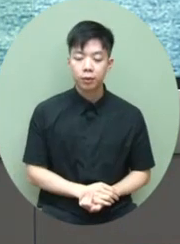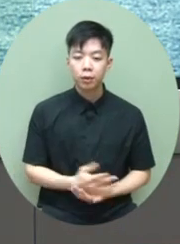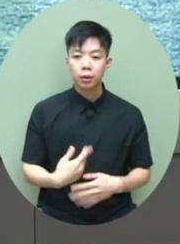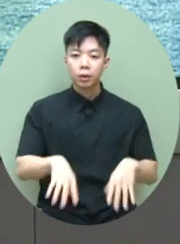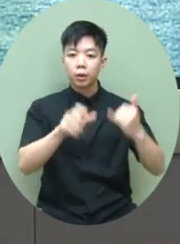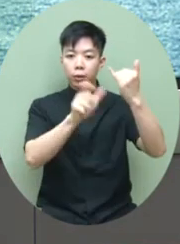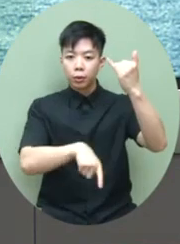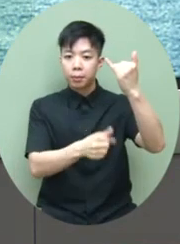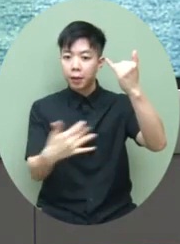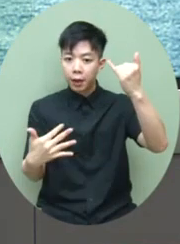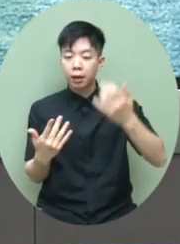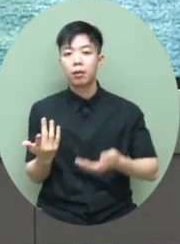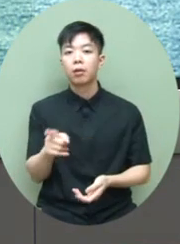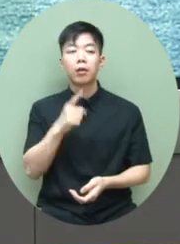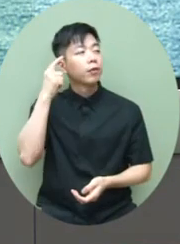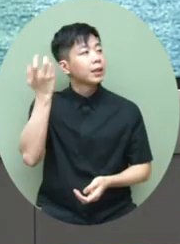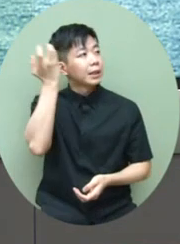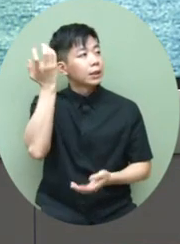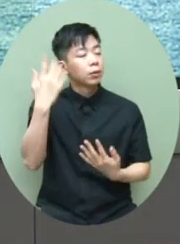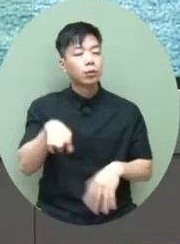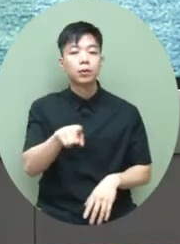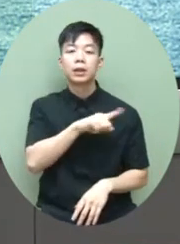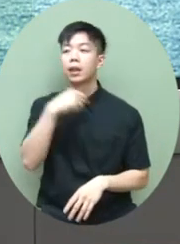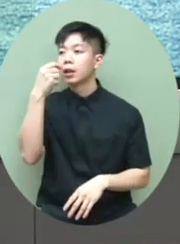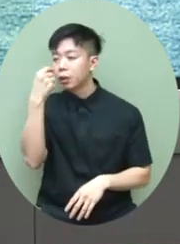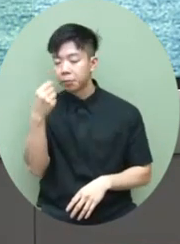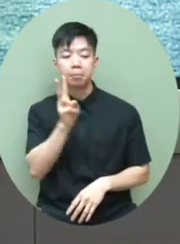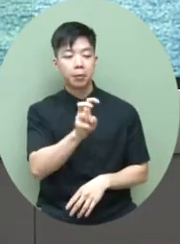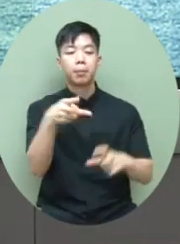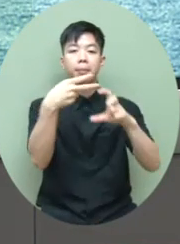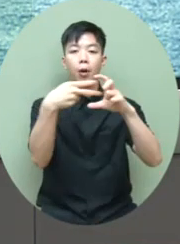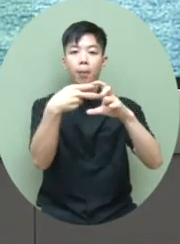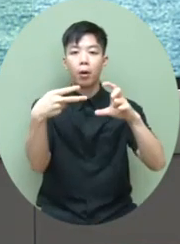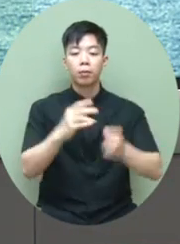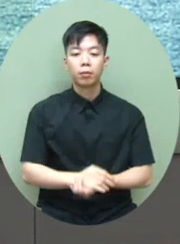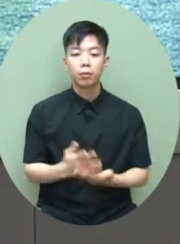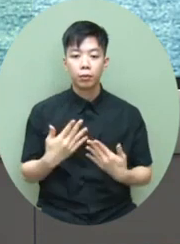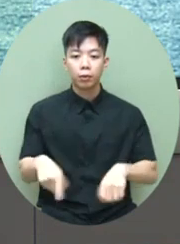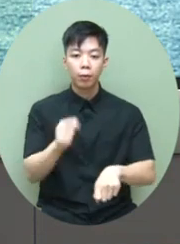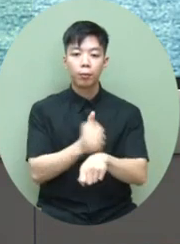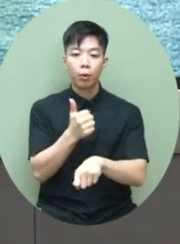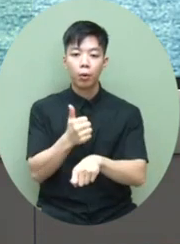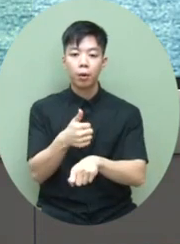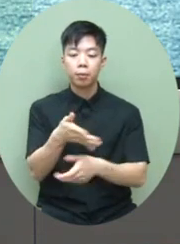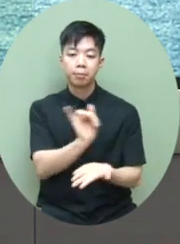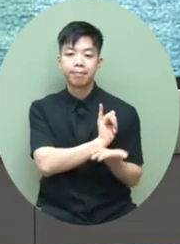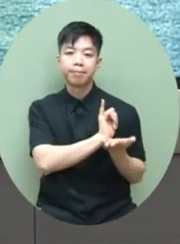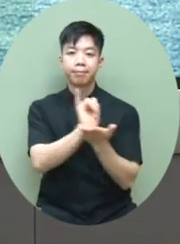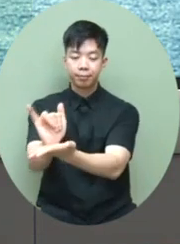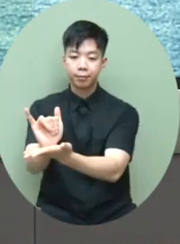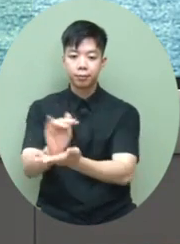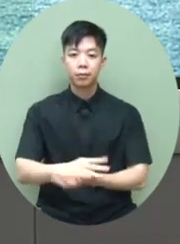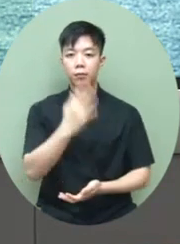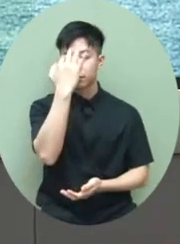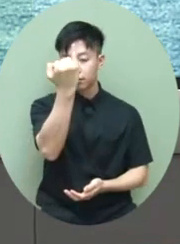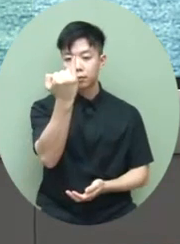啦，咁做咗個快速測試，咁都係呈現陽性，之後咧就好快安排咗佢入院啦。但係不